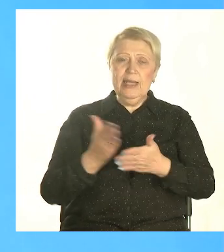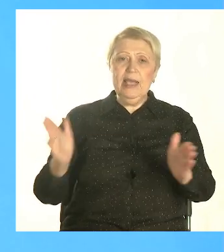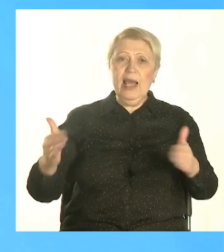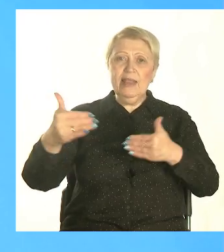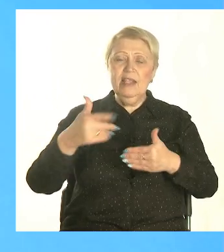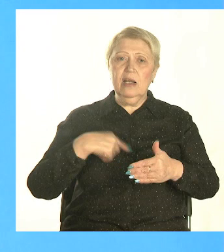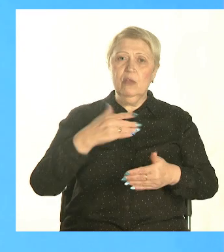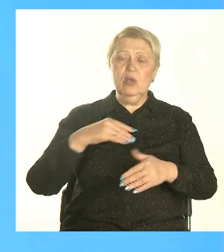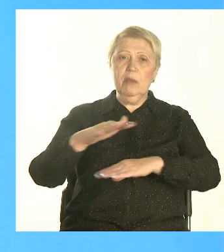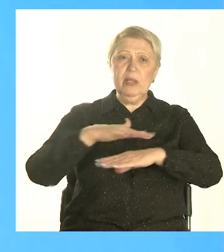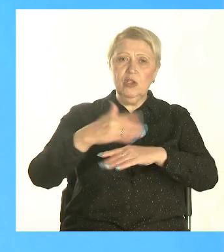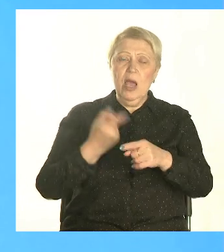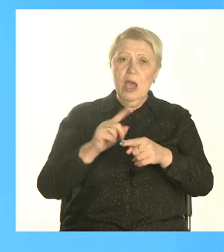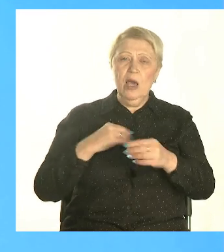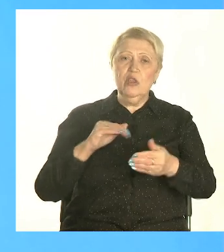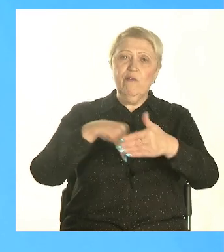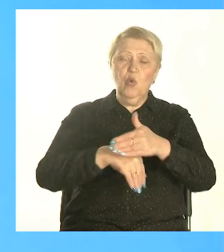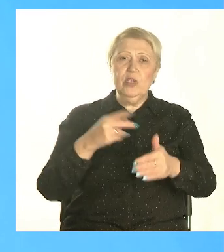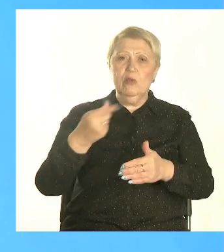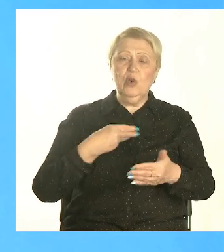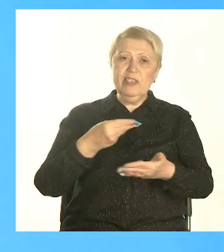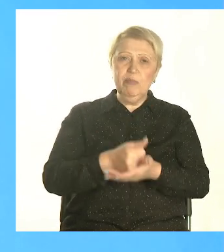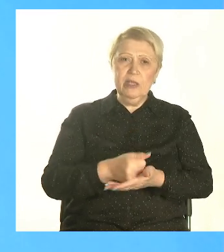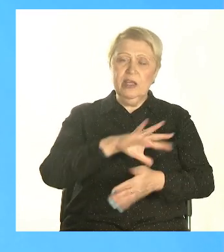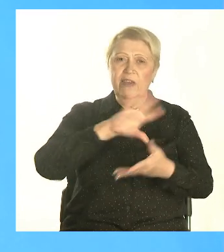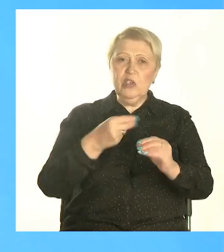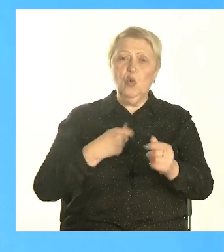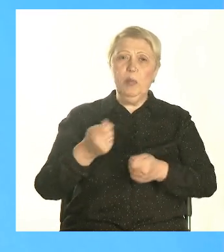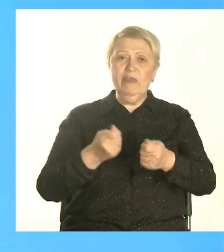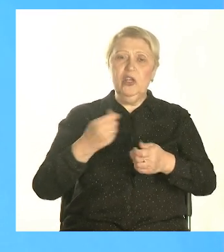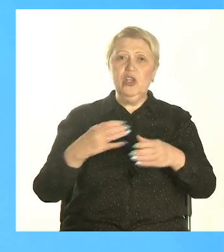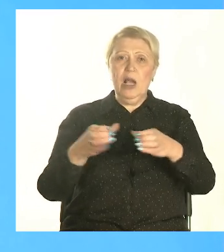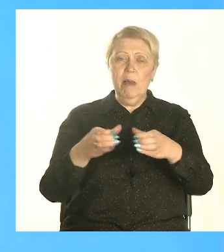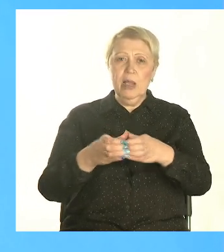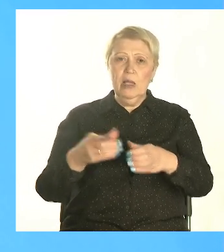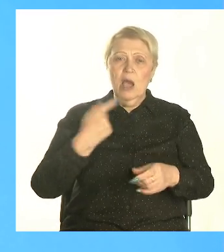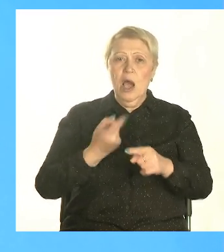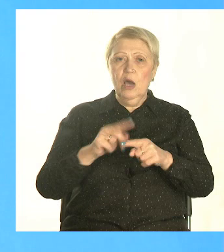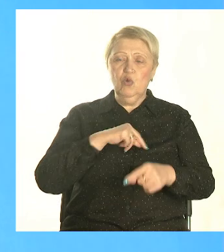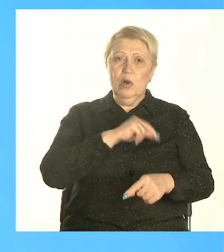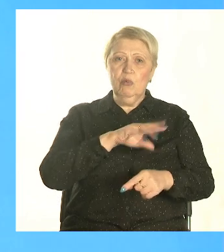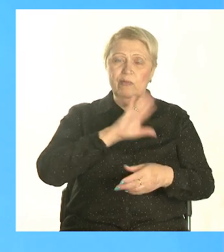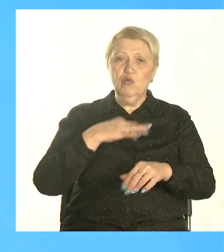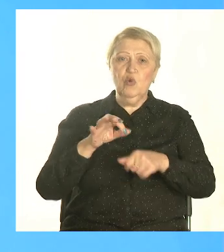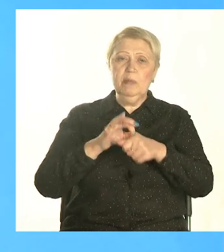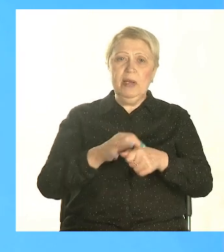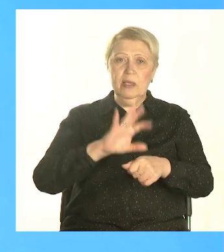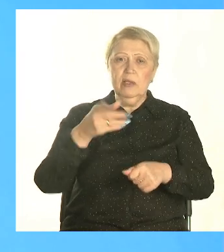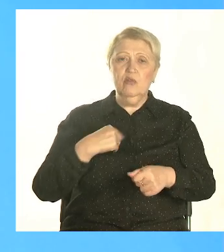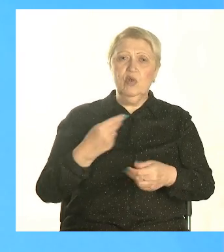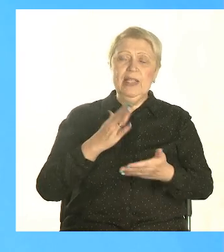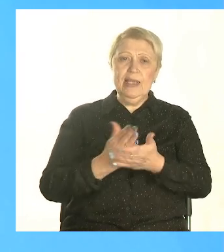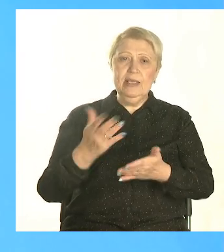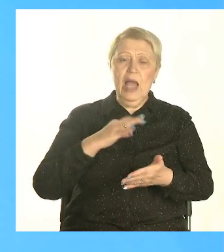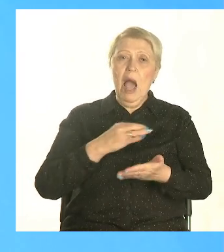содержать. Это входит в плату за содержание, ремонт жилого помещения. И все управляющие компании ТСЖ уже эту работу проделали. То есть они определенную сумму оставили в плате за